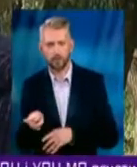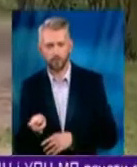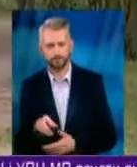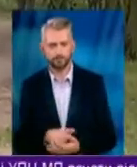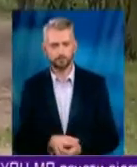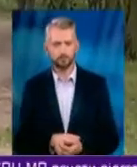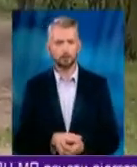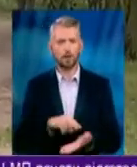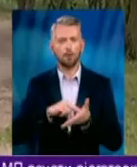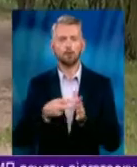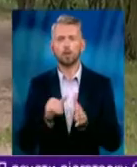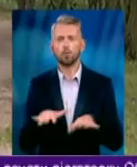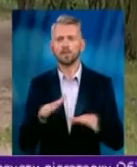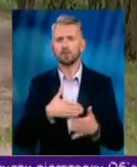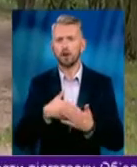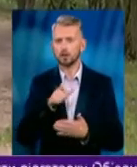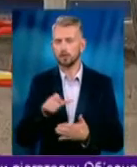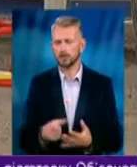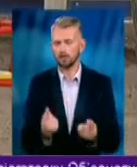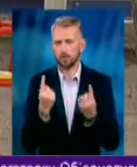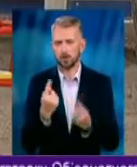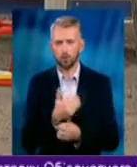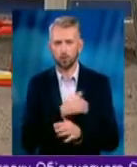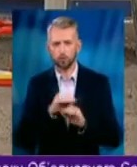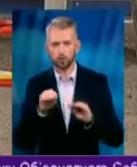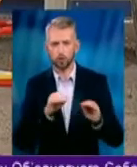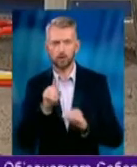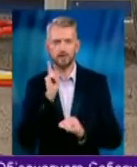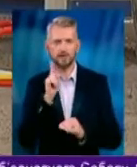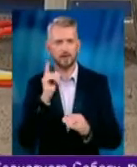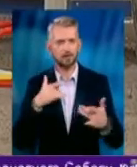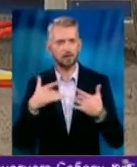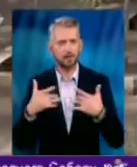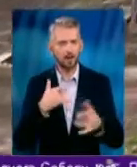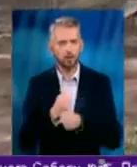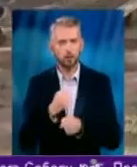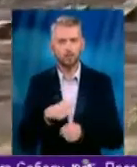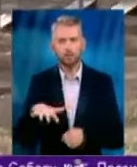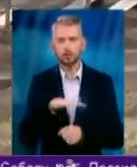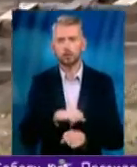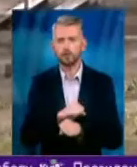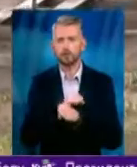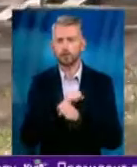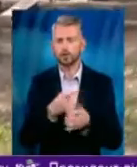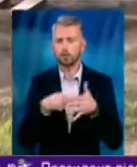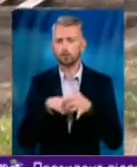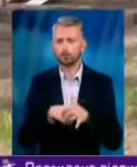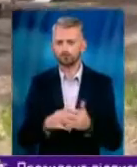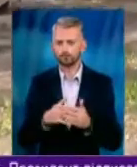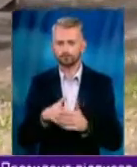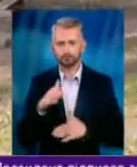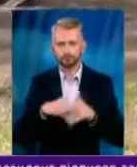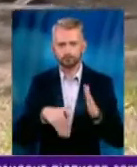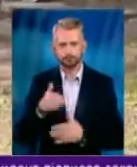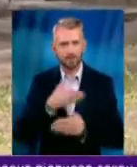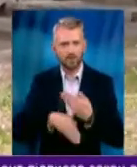контейнера. Плани у місцевих активістів масштабні. Хочуть облаштувати зелений театр і зробити зону відпочинку інклюзивною, аби люди з